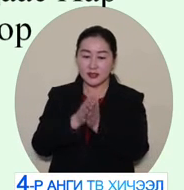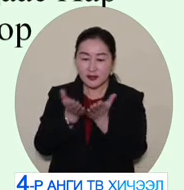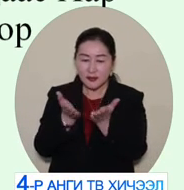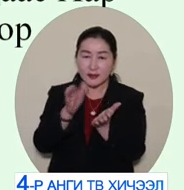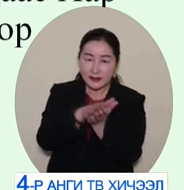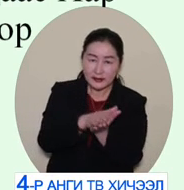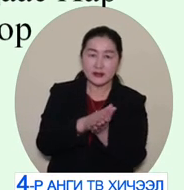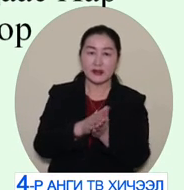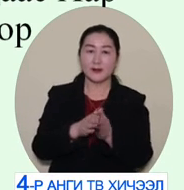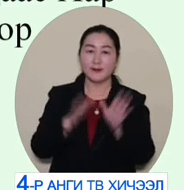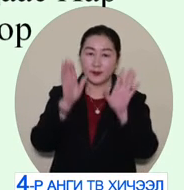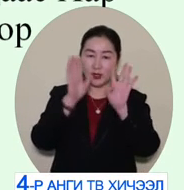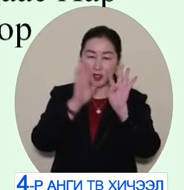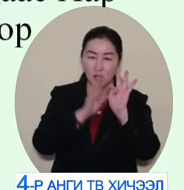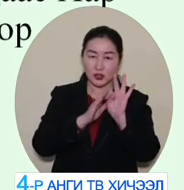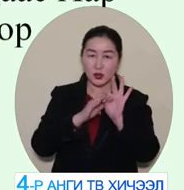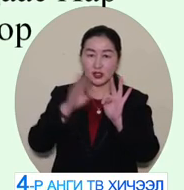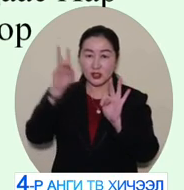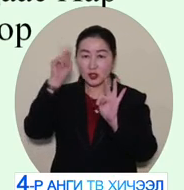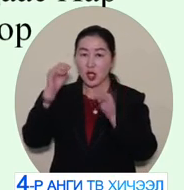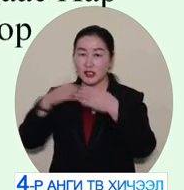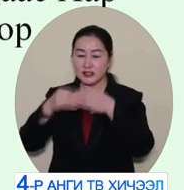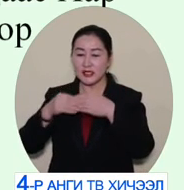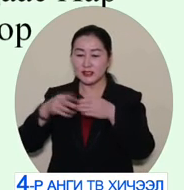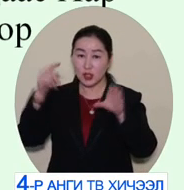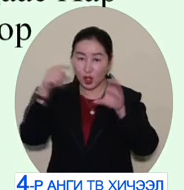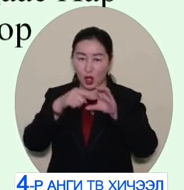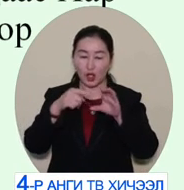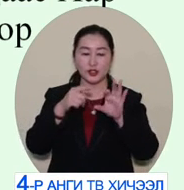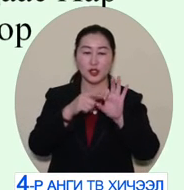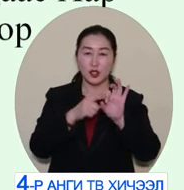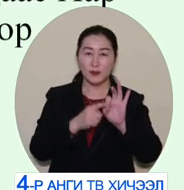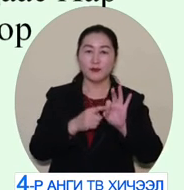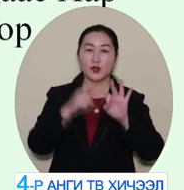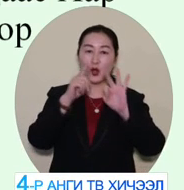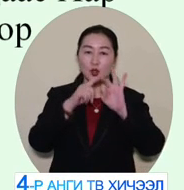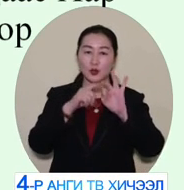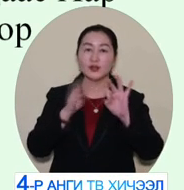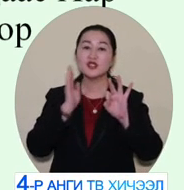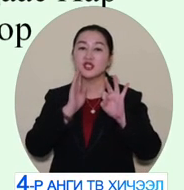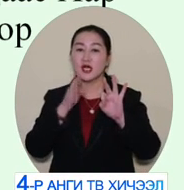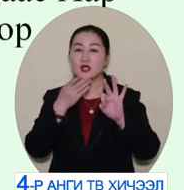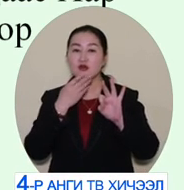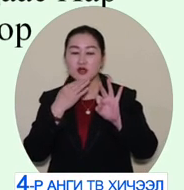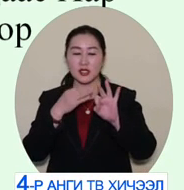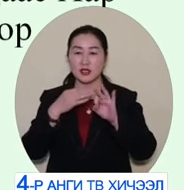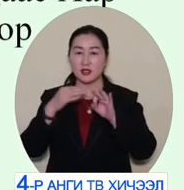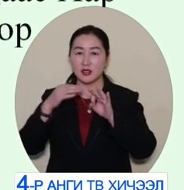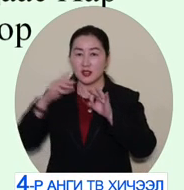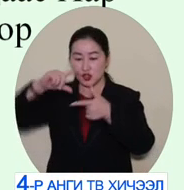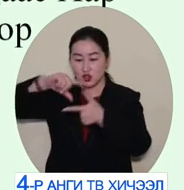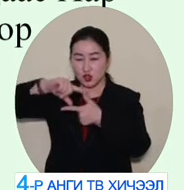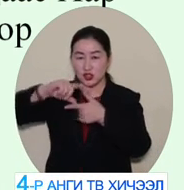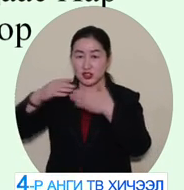маргаашийн хичээлд хэрэг болох зүйлсүүдийг нэрлээ. Нэгдүгээрт нь жижигвтер хайрцаг бэлтгэхэд наалтаар нь задлаарай. Хоёрдугаарт